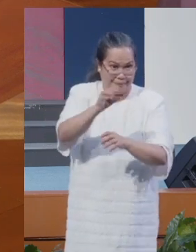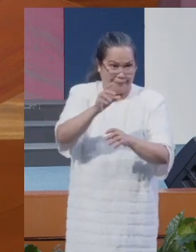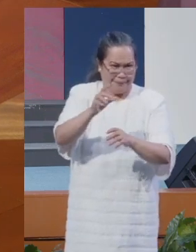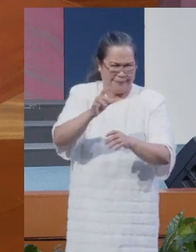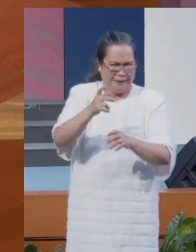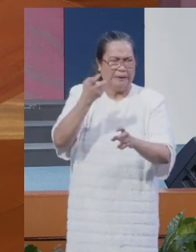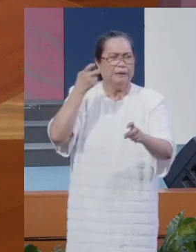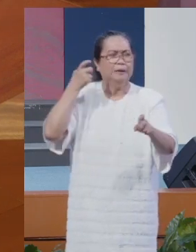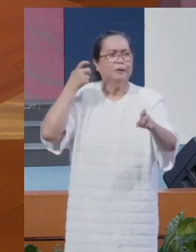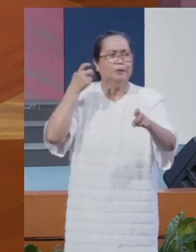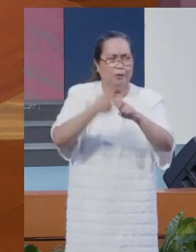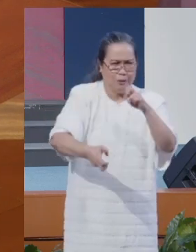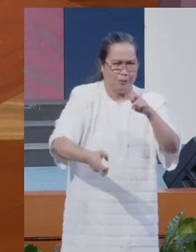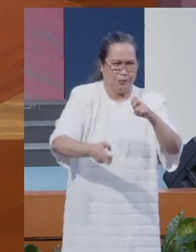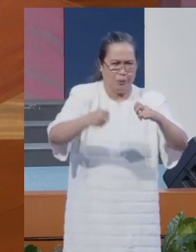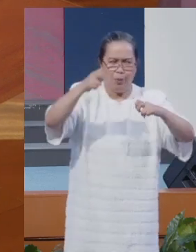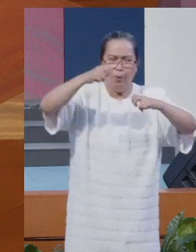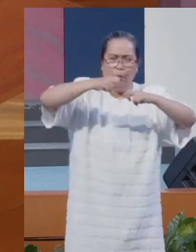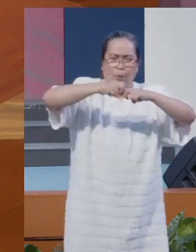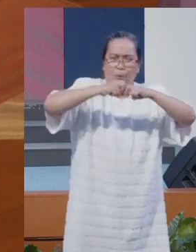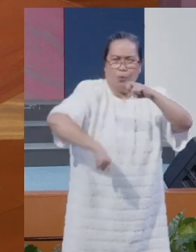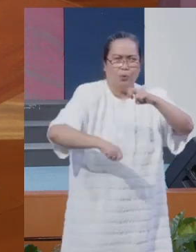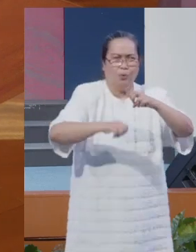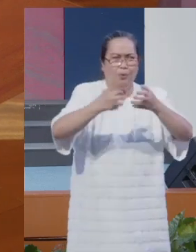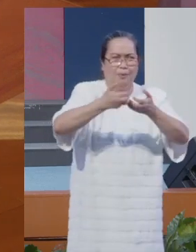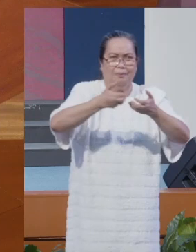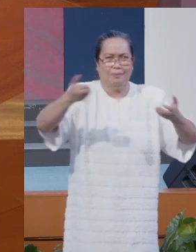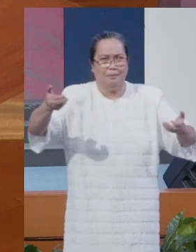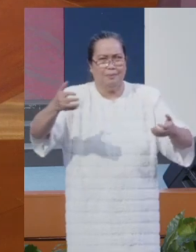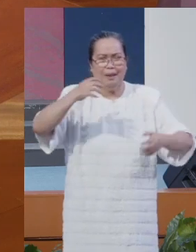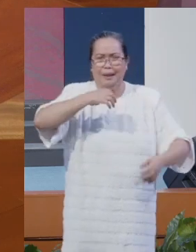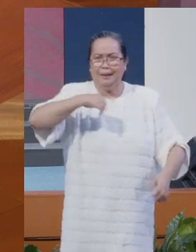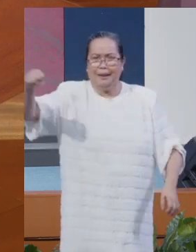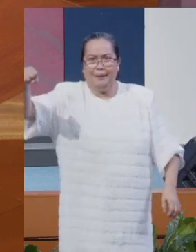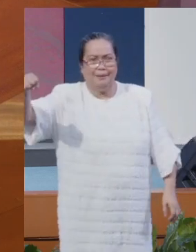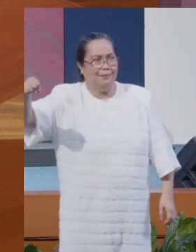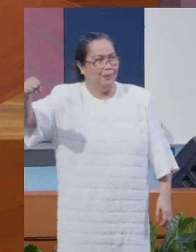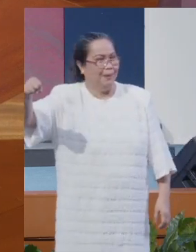marahas na pagkakahiwalay. Yung salitang taken away.